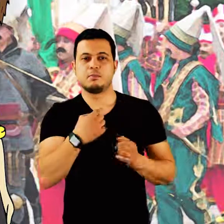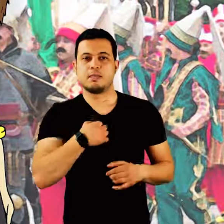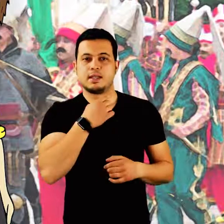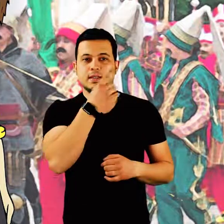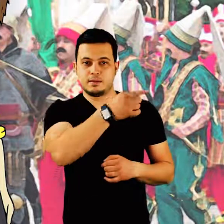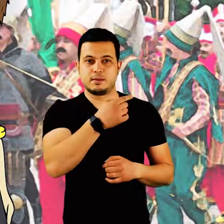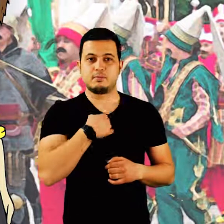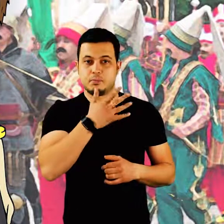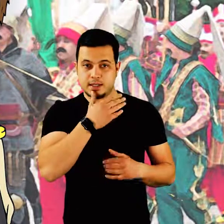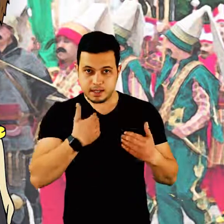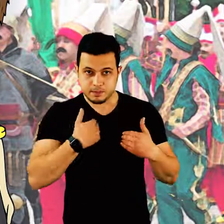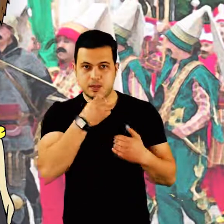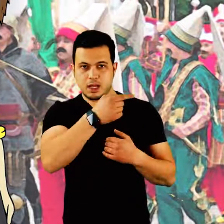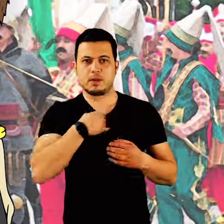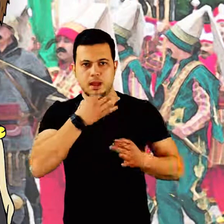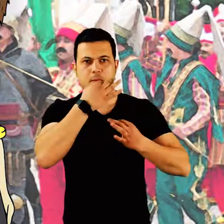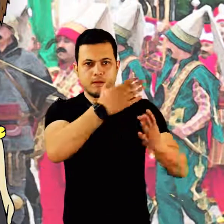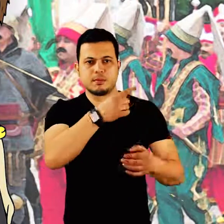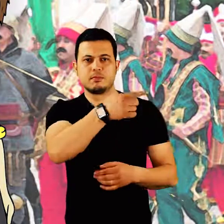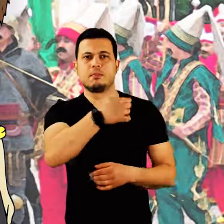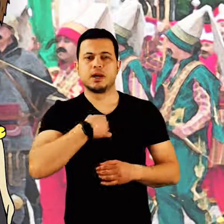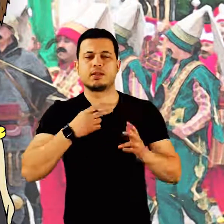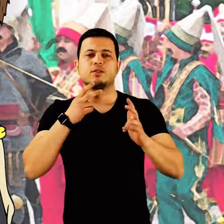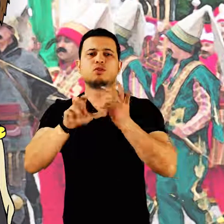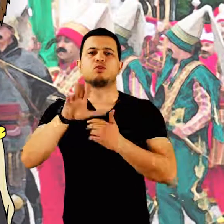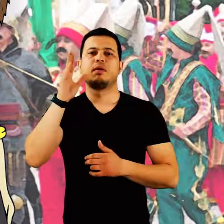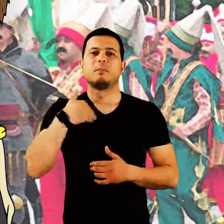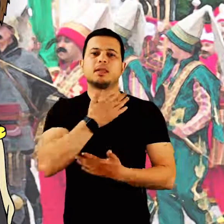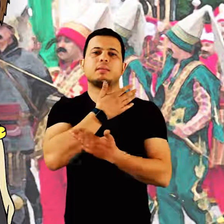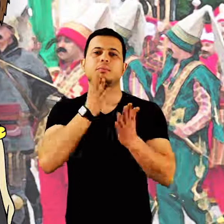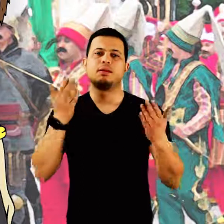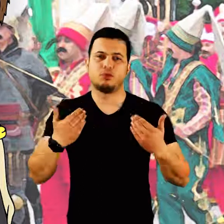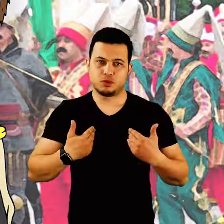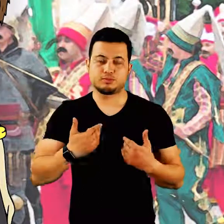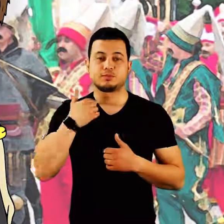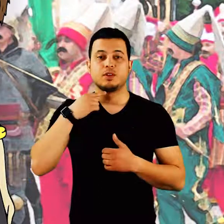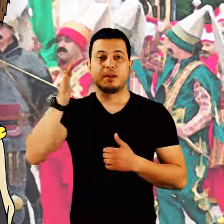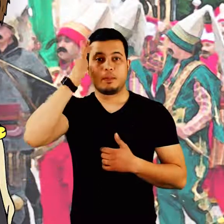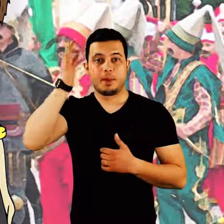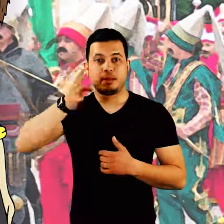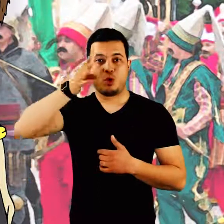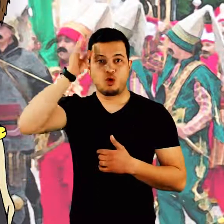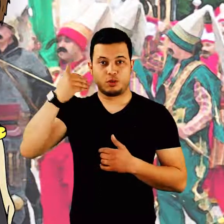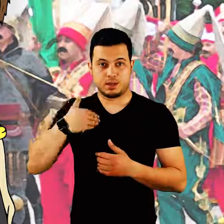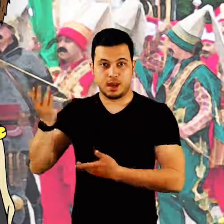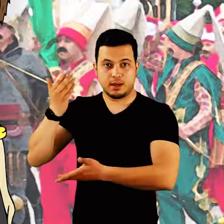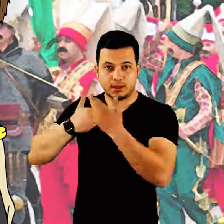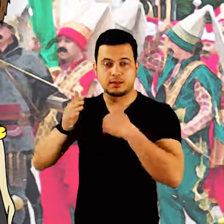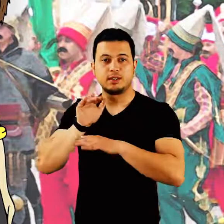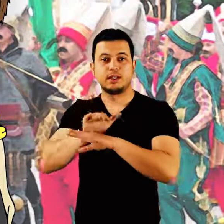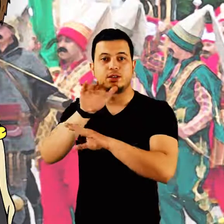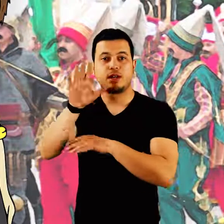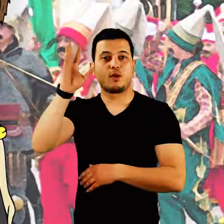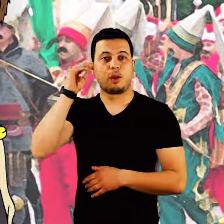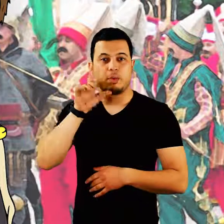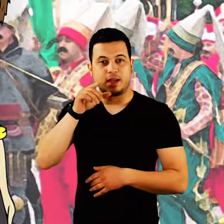haberin olmaz mı hiç? Bana küsme, inan ben de bilmiyordum. Ancak Bilge Horoz her şeyi yaşayarak öğrenmemizi istiyor. Sanırım o